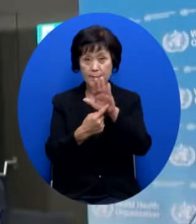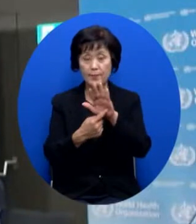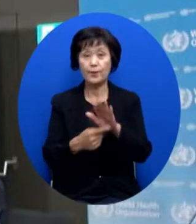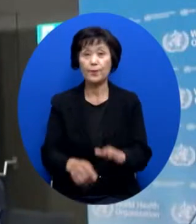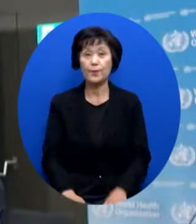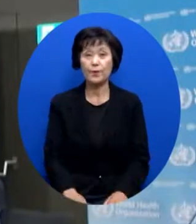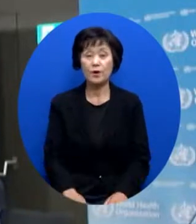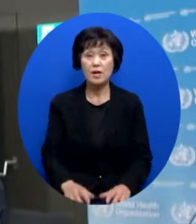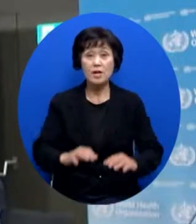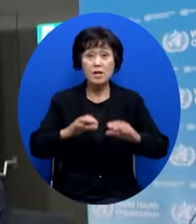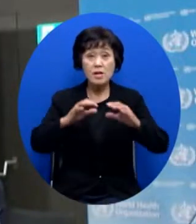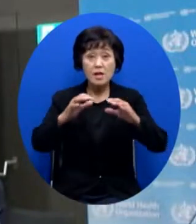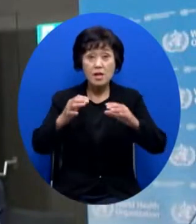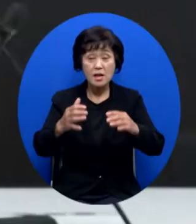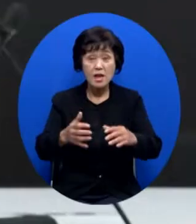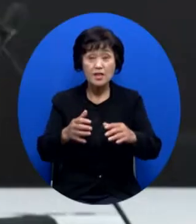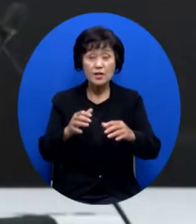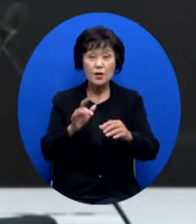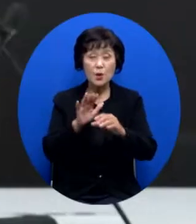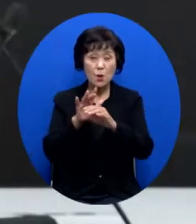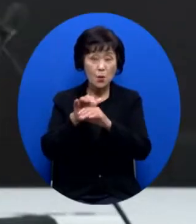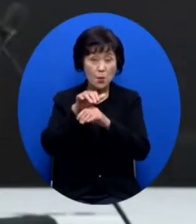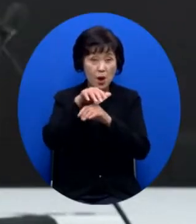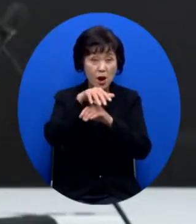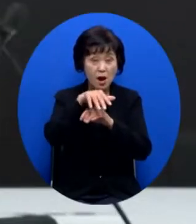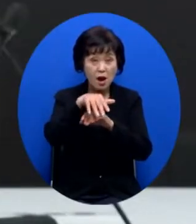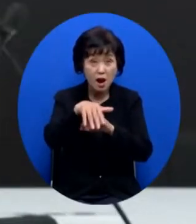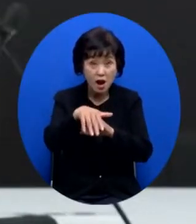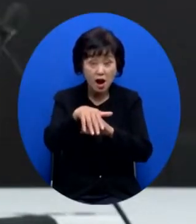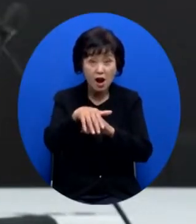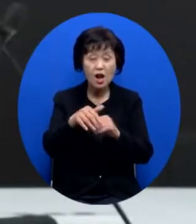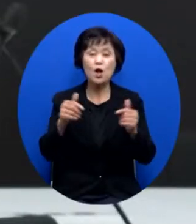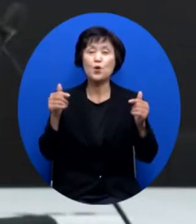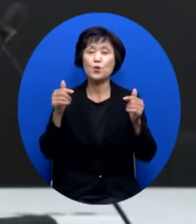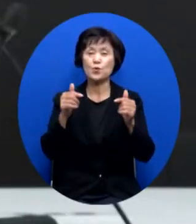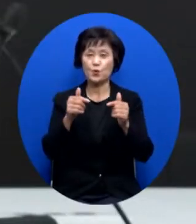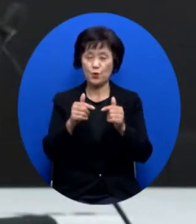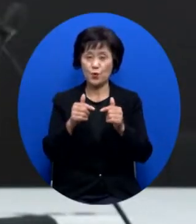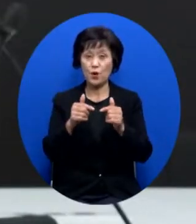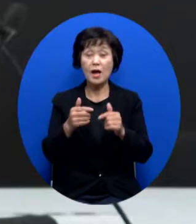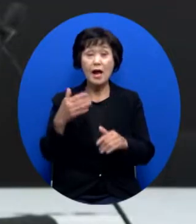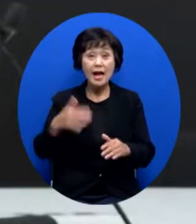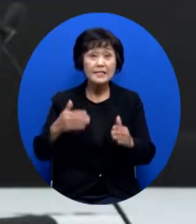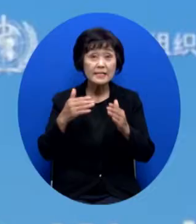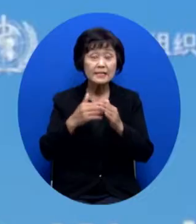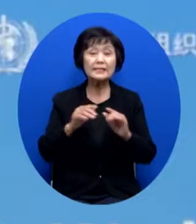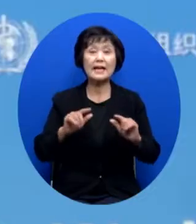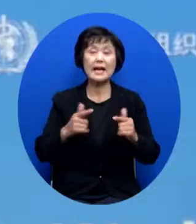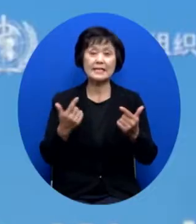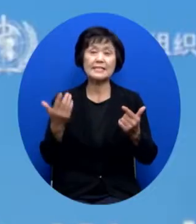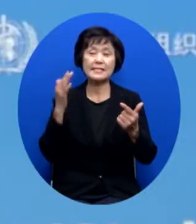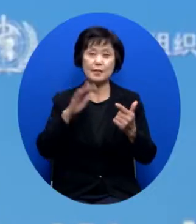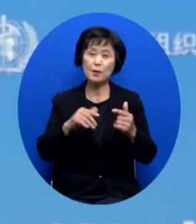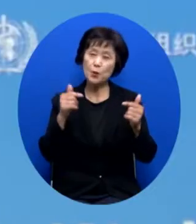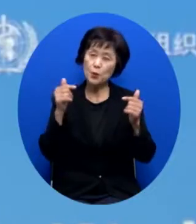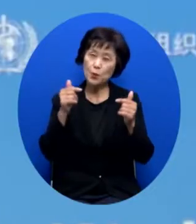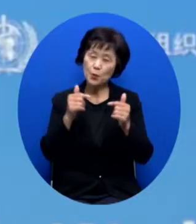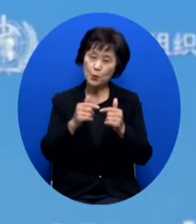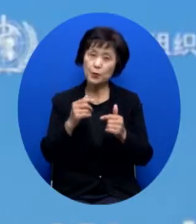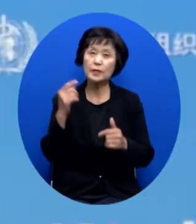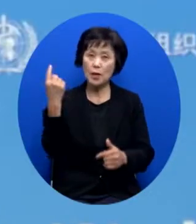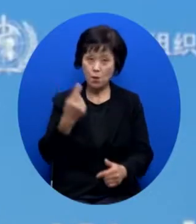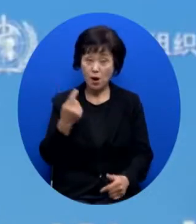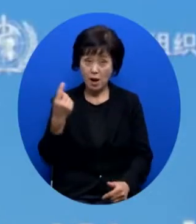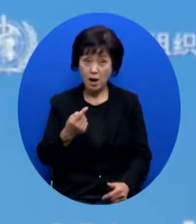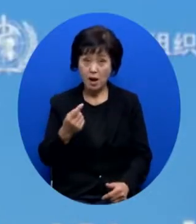WHO는 전 세계적으로 코로나 유행 감소세가 뚜렷하다며 아직 다다르진 못했지만 끝이 보인다고 밝혔습니다. 이어 이